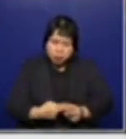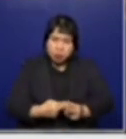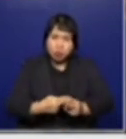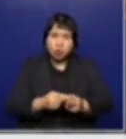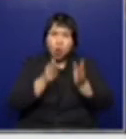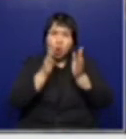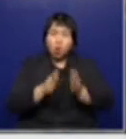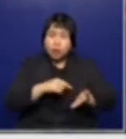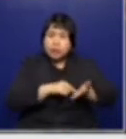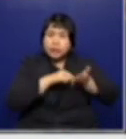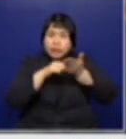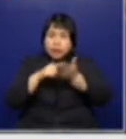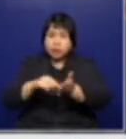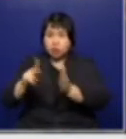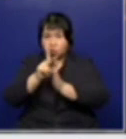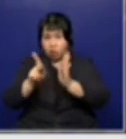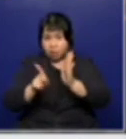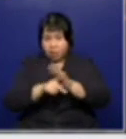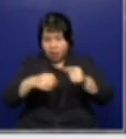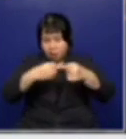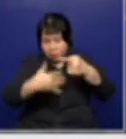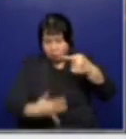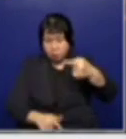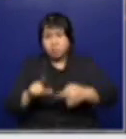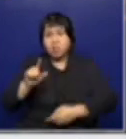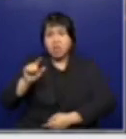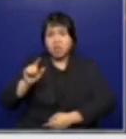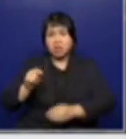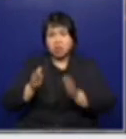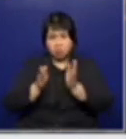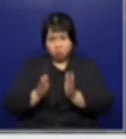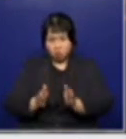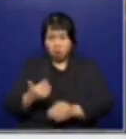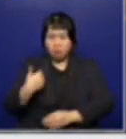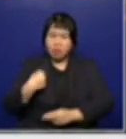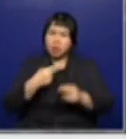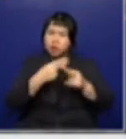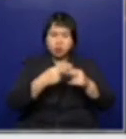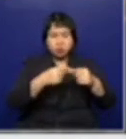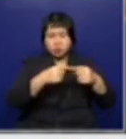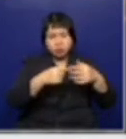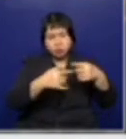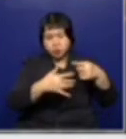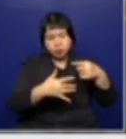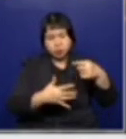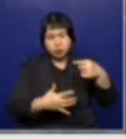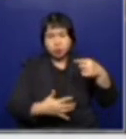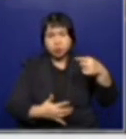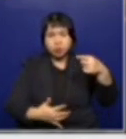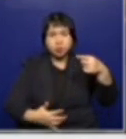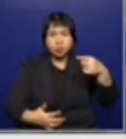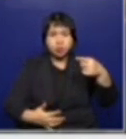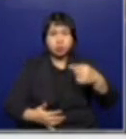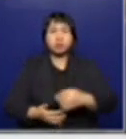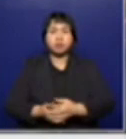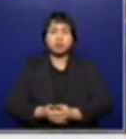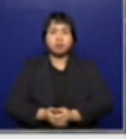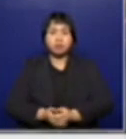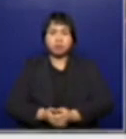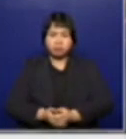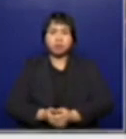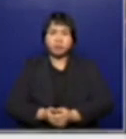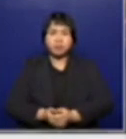ผู้เสนอตามกฎหมายคือ21ท่าน20ท่านก็มีท่านไพกิจท่านสุรทิสุนสุตินท่านขจิตท่านส